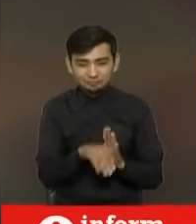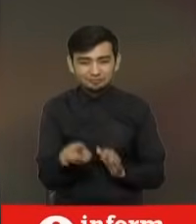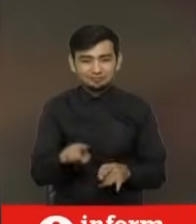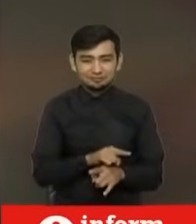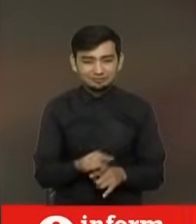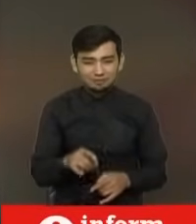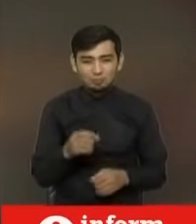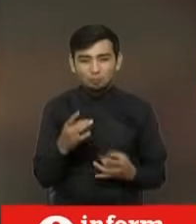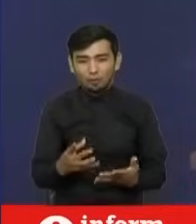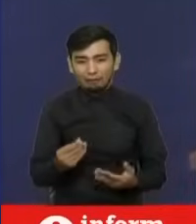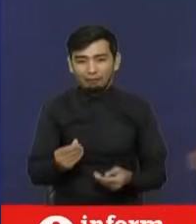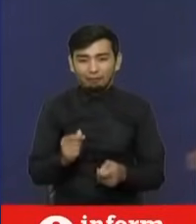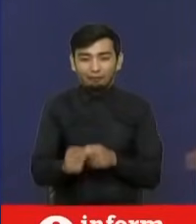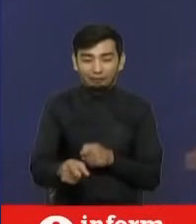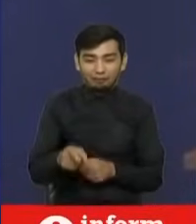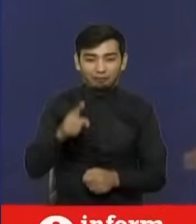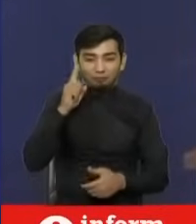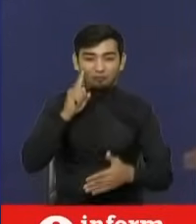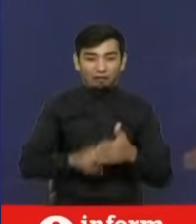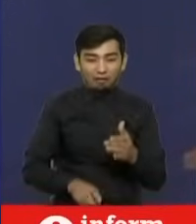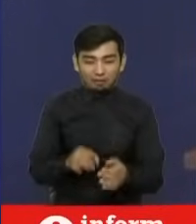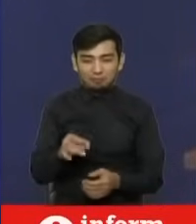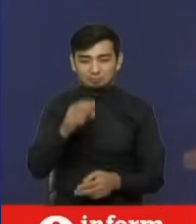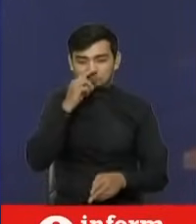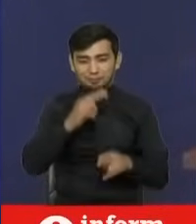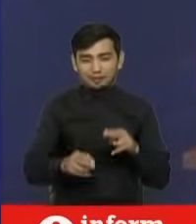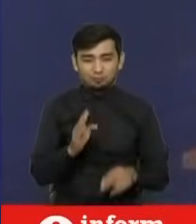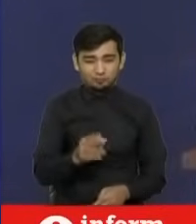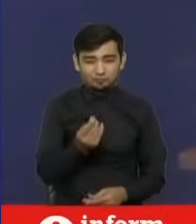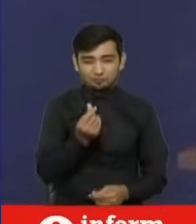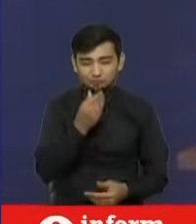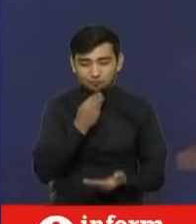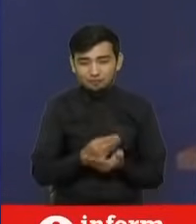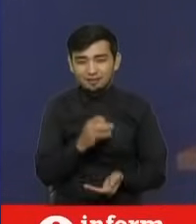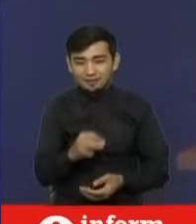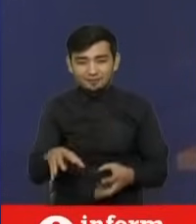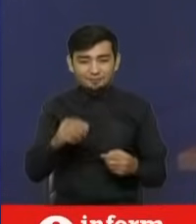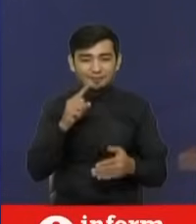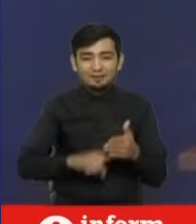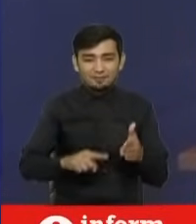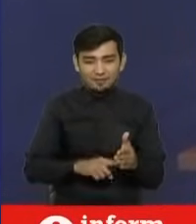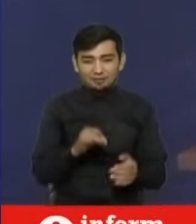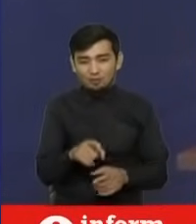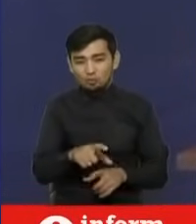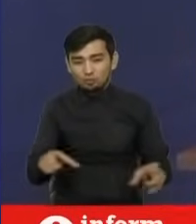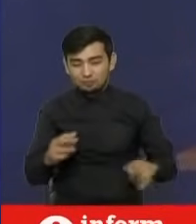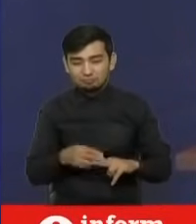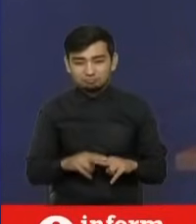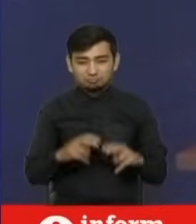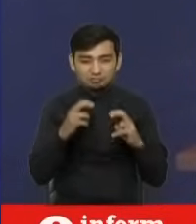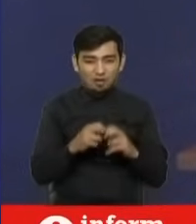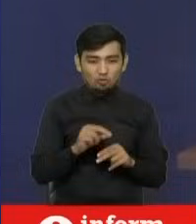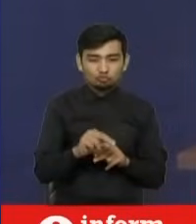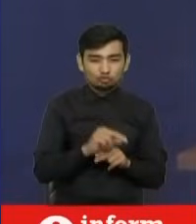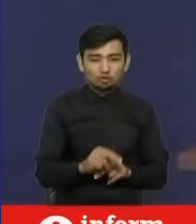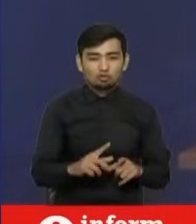выкачка денег те лица которые хотят они получить вот водительского удостоверения они прошли определённое обучение